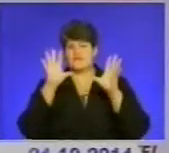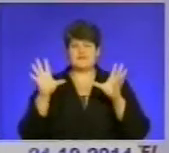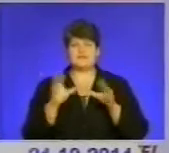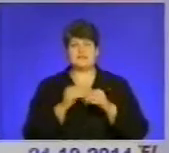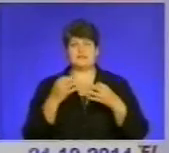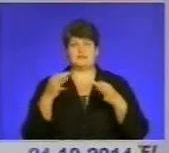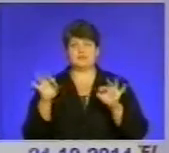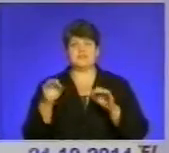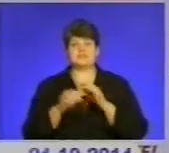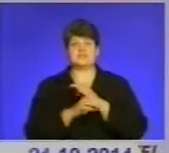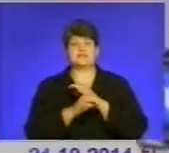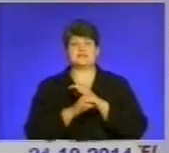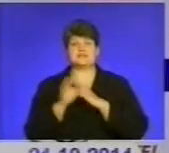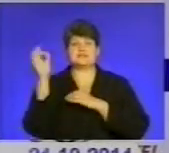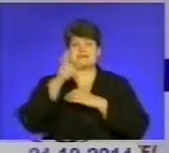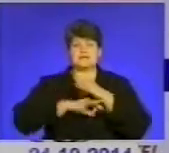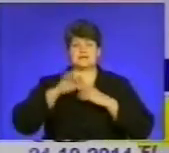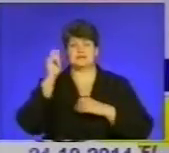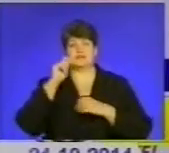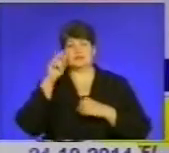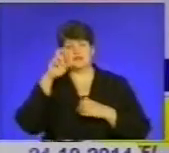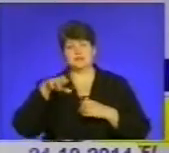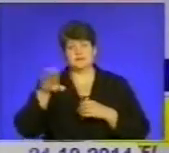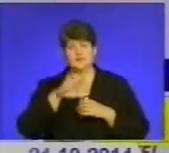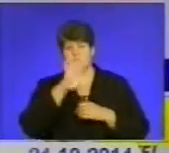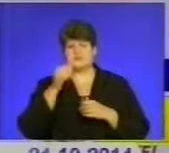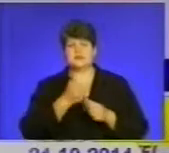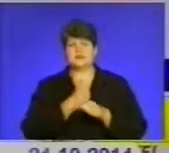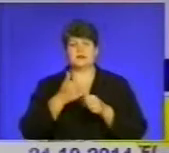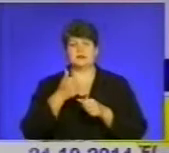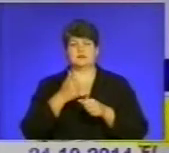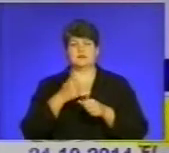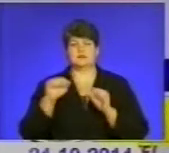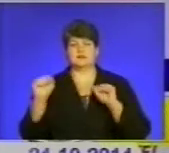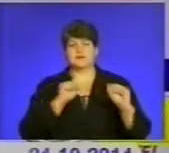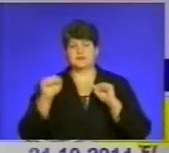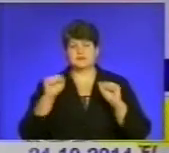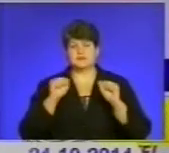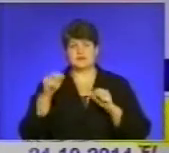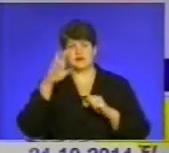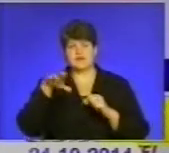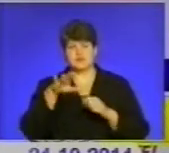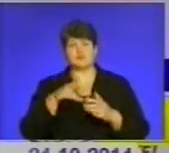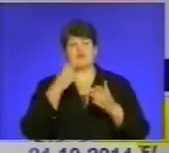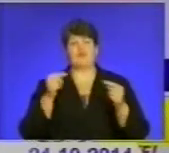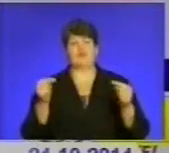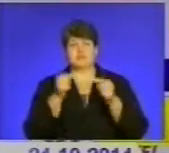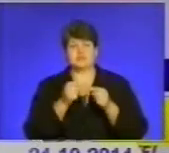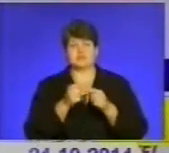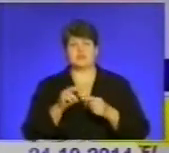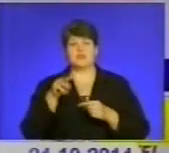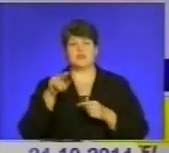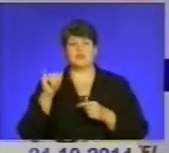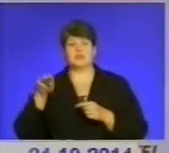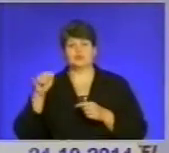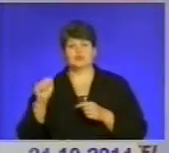демократичні західні країни, всі лідери цих країн визначили Путіна як загрозу